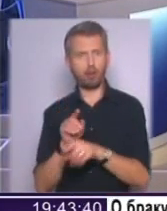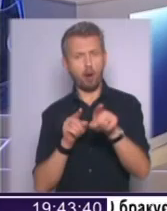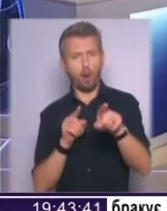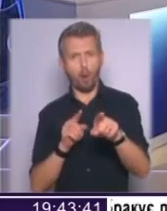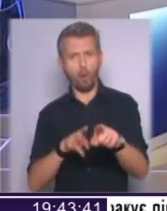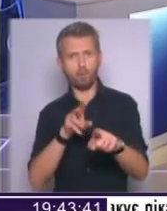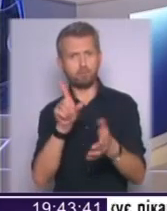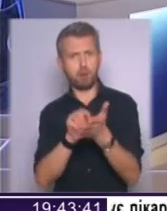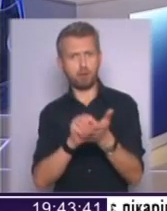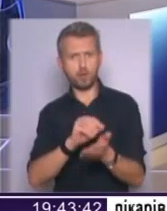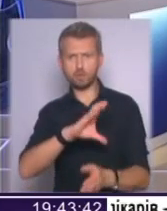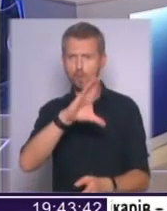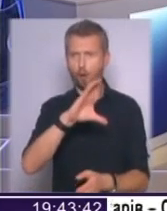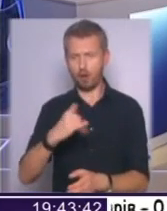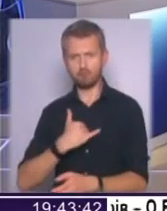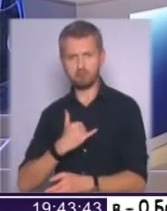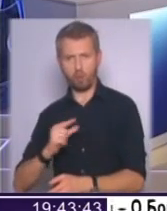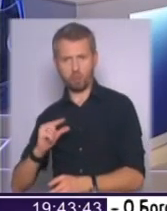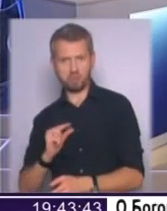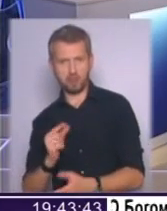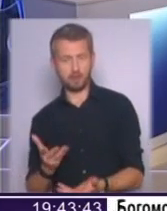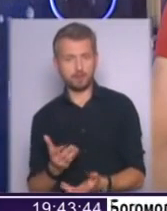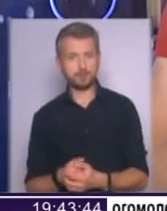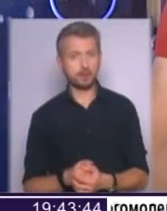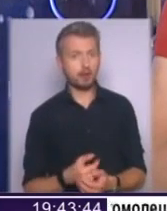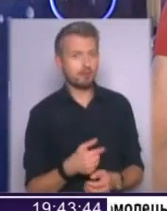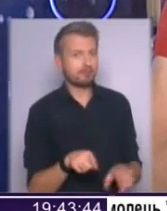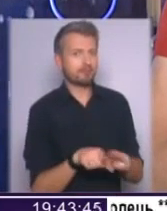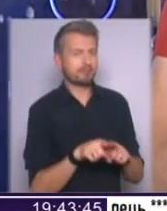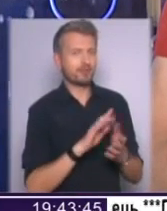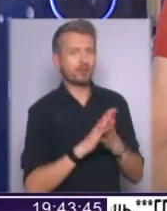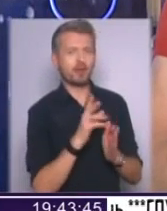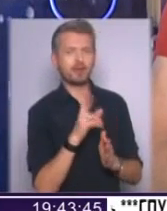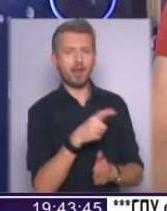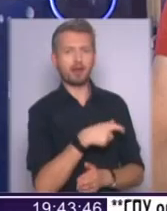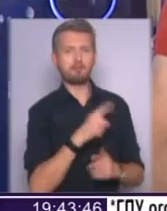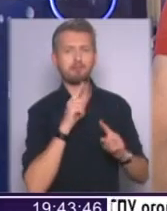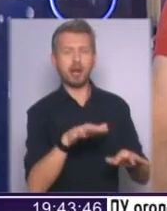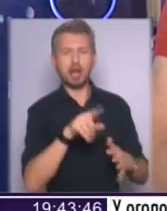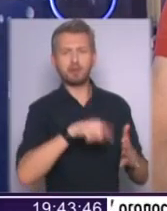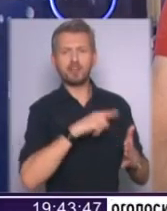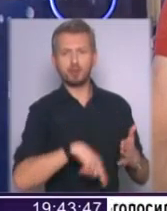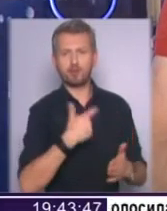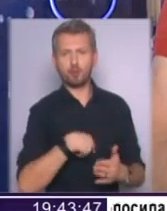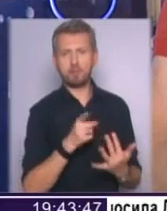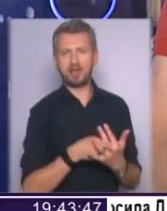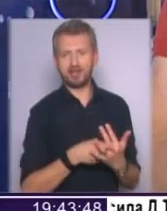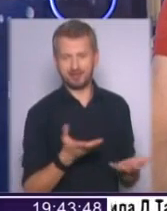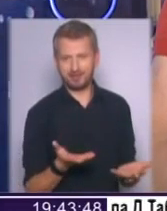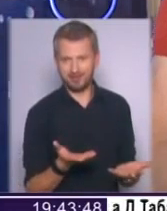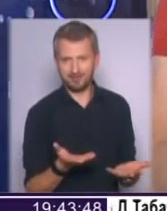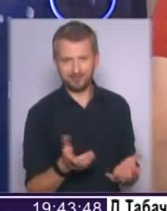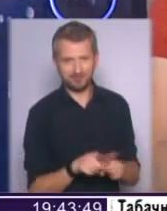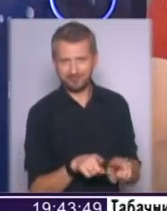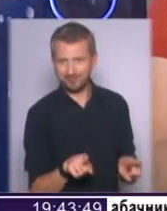другі 1200. Знаєте, це мені от нагадує ситуацію, як у нас депутат відміняв собі пільги. Парламент відміняв собі пільги. Знаєте, ну, от справді, це...